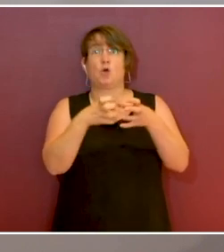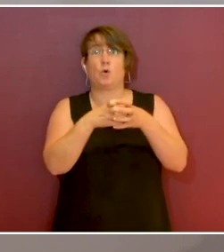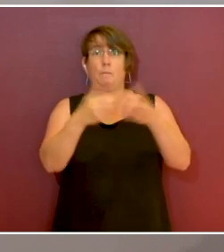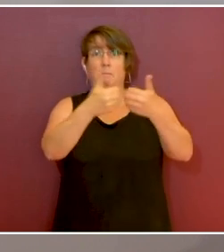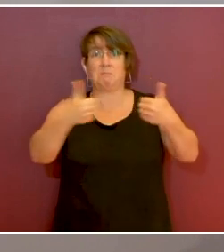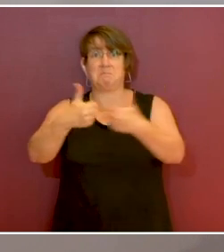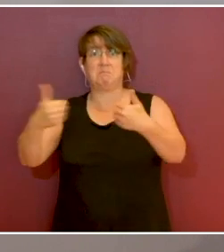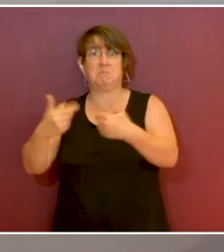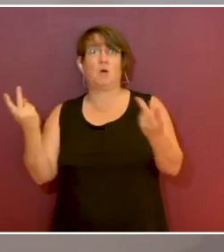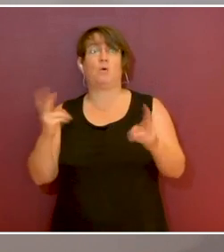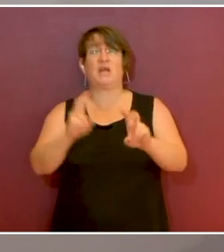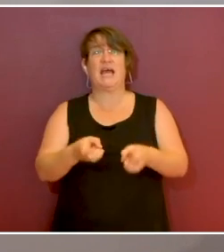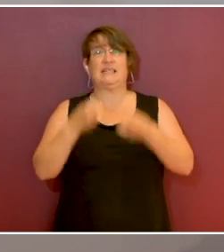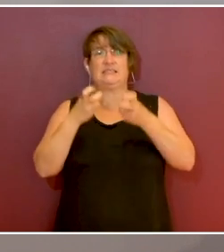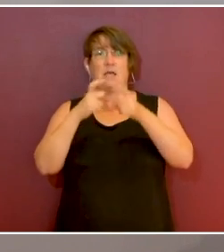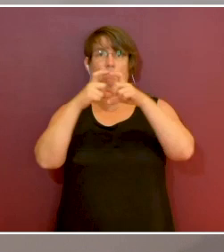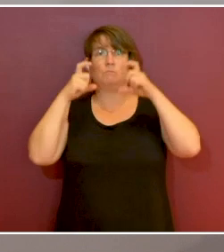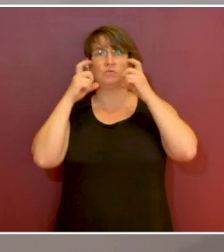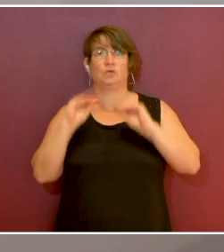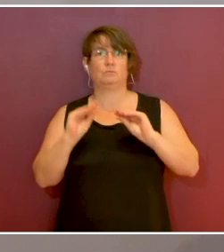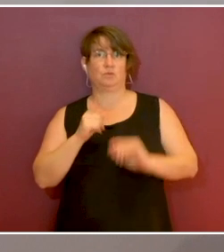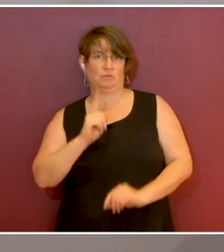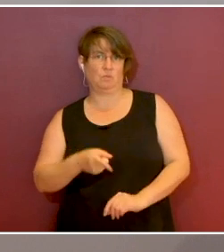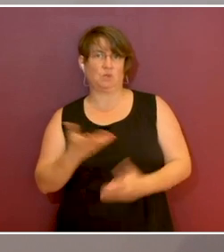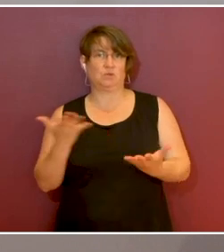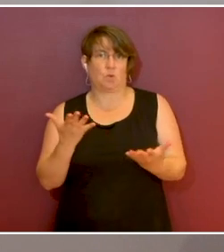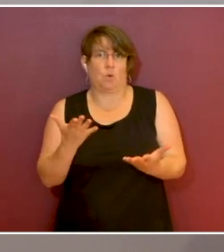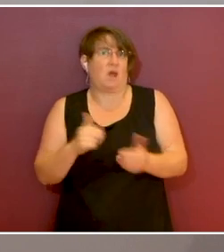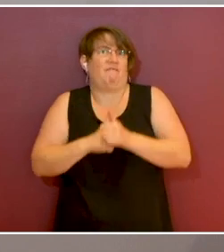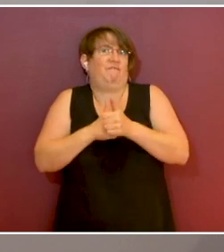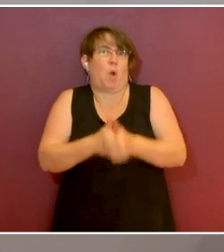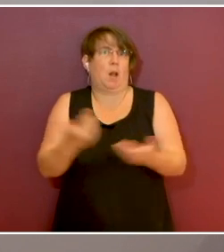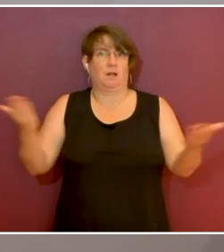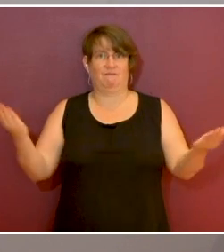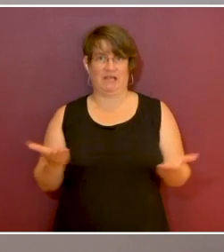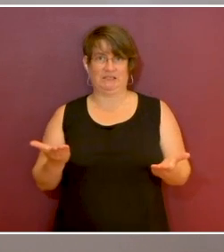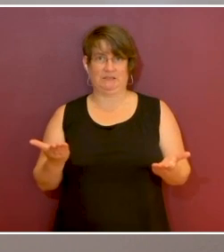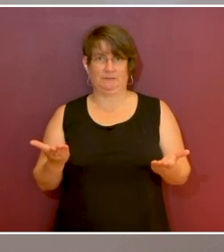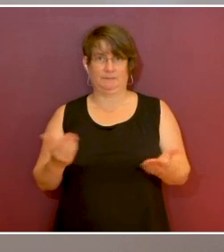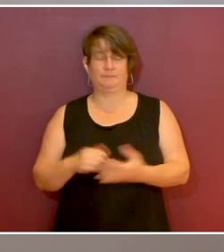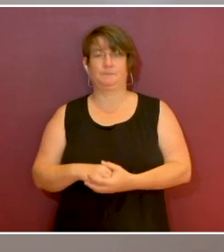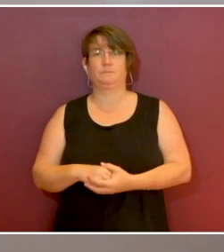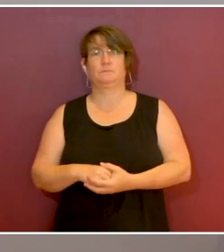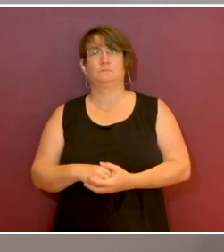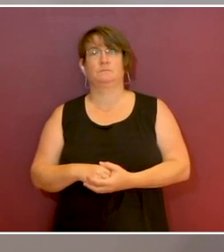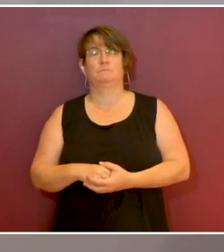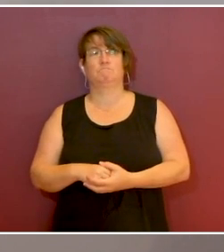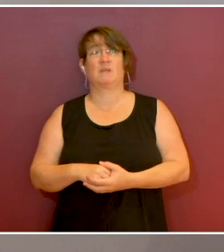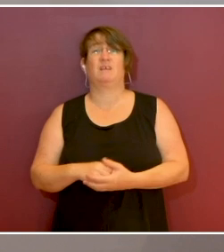tragen. Also was wird daraus jetzt geschlussfolgert? Also wir sind ja sowieso in einer Phase, wo